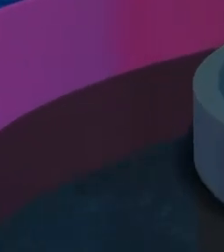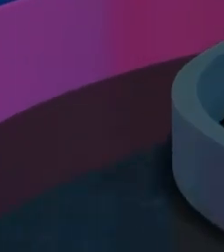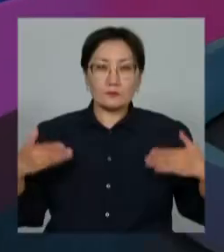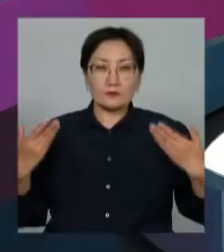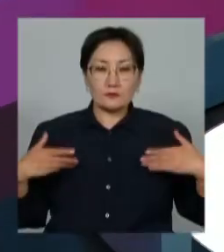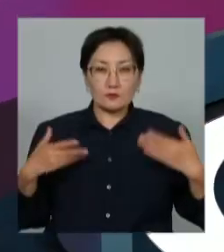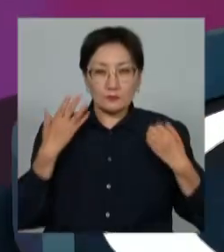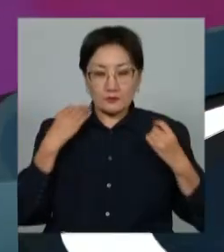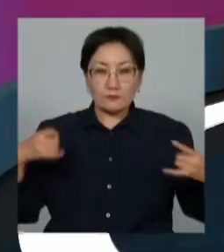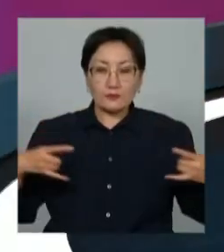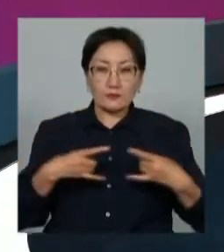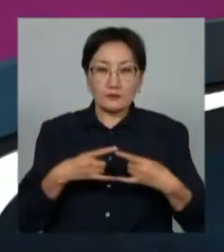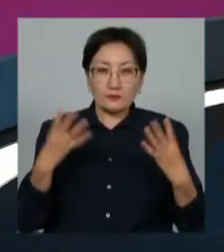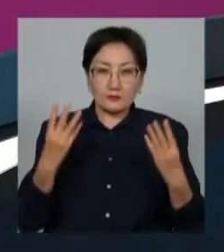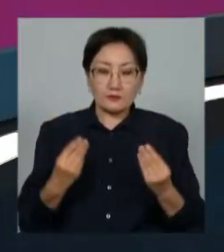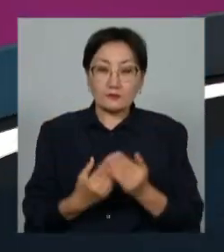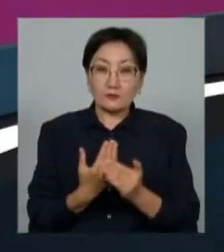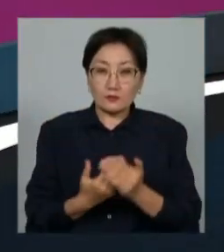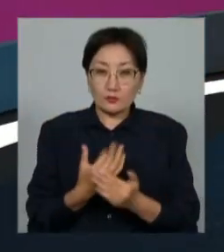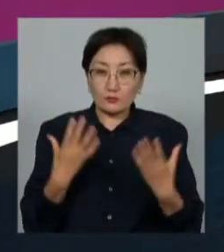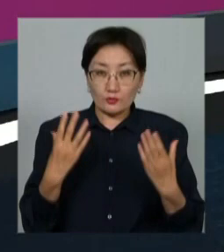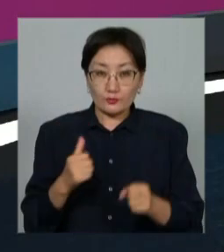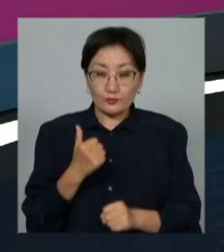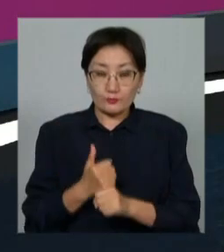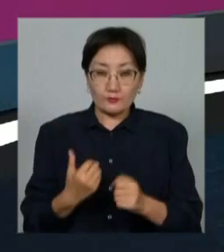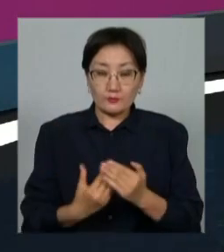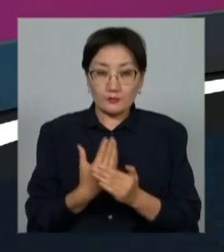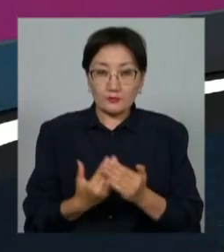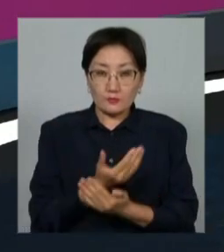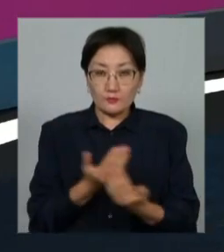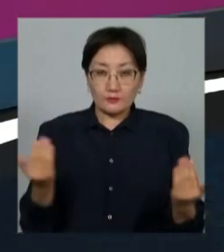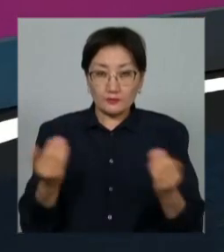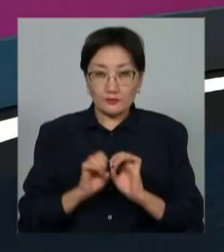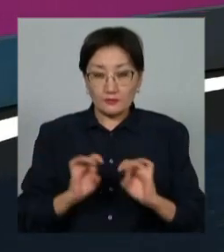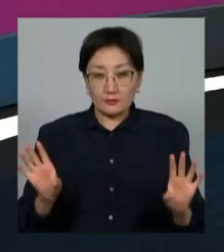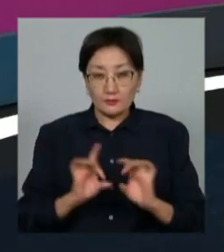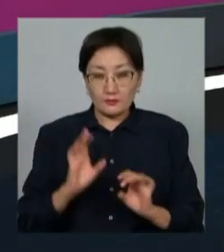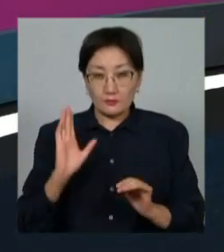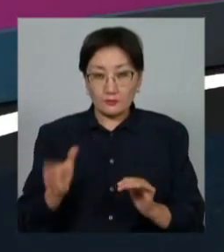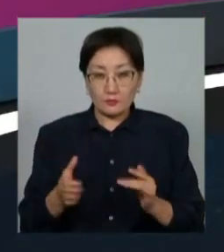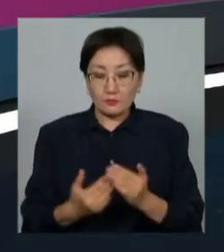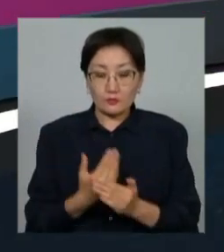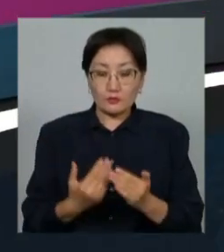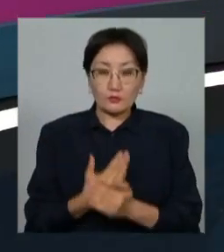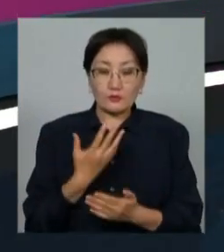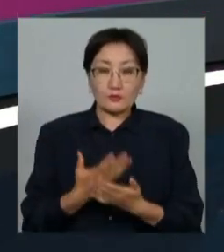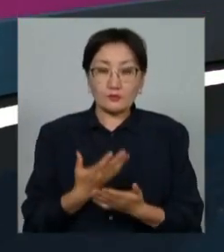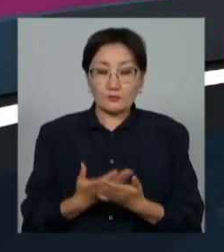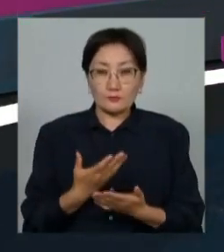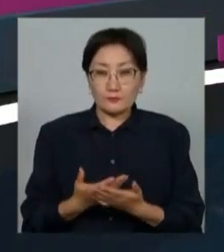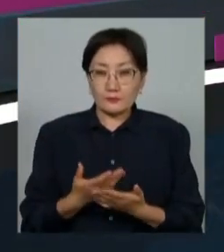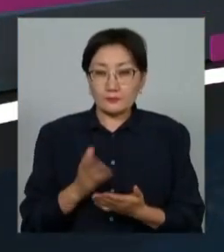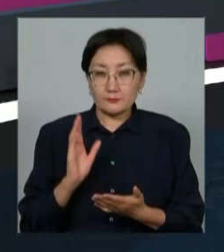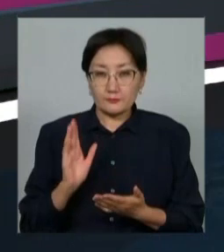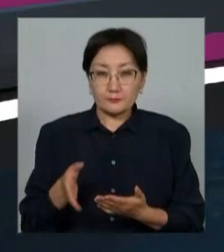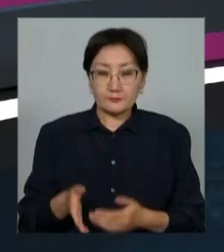Ассаламу алейкум, ардақты көрермен, Алматы арнасының тікелей эфирінде күндізгі жаңалықтар. Студияда мен Өмір Әнуарбек және әріптесім Бұлбұл